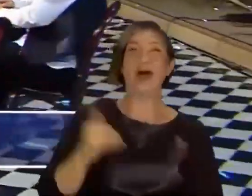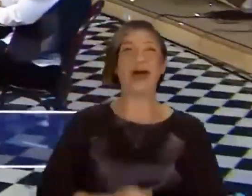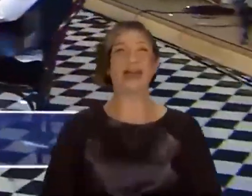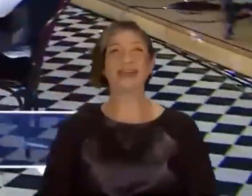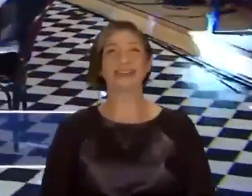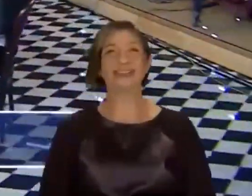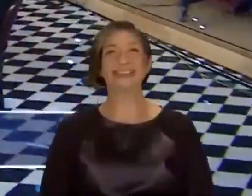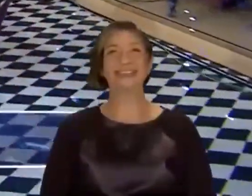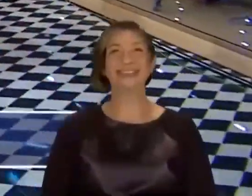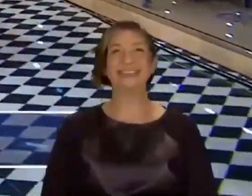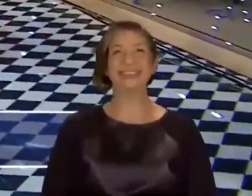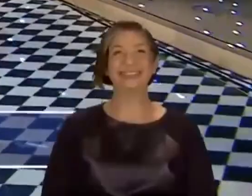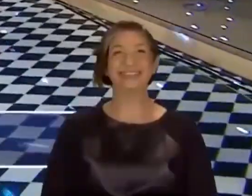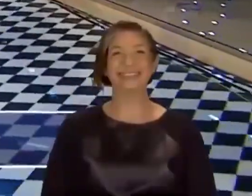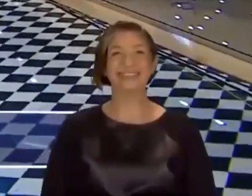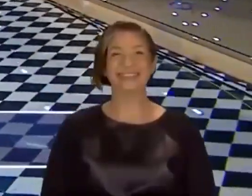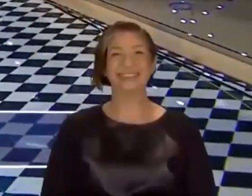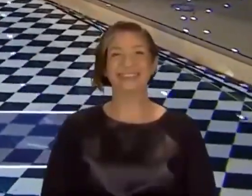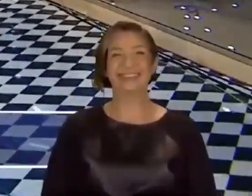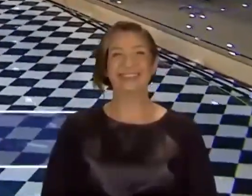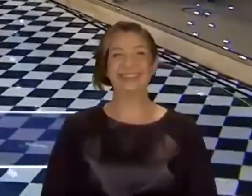geliyor.